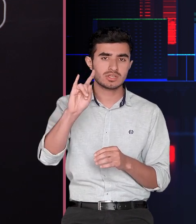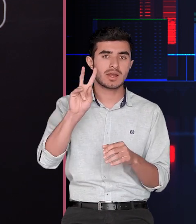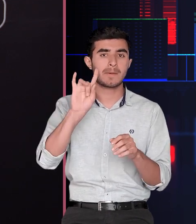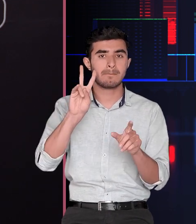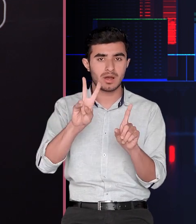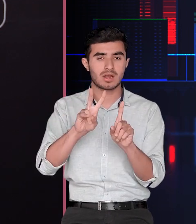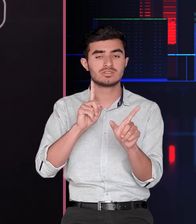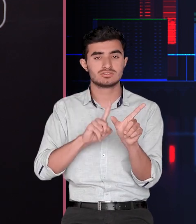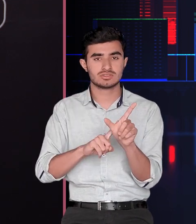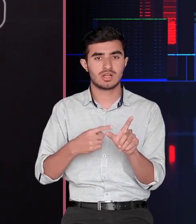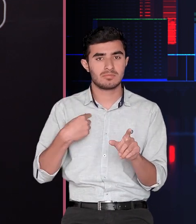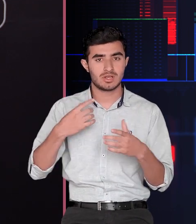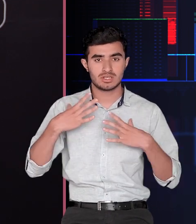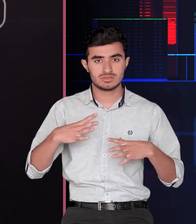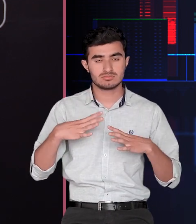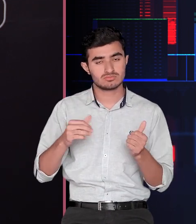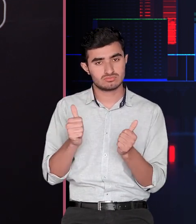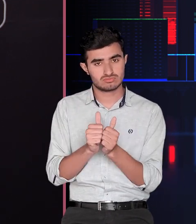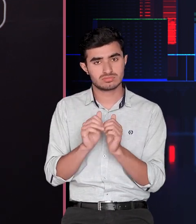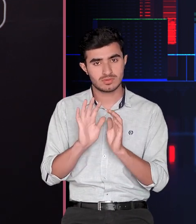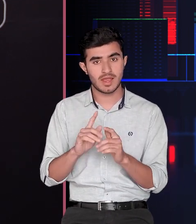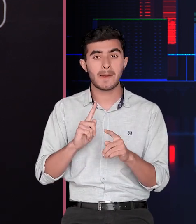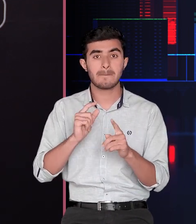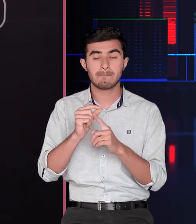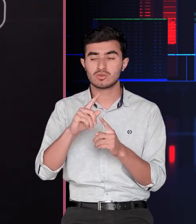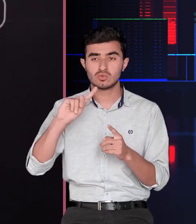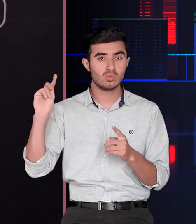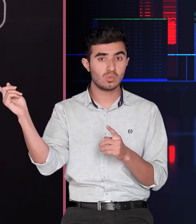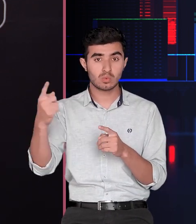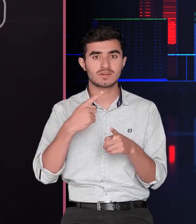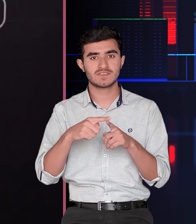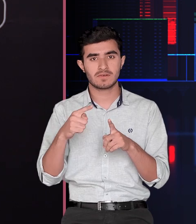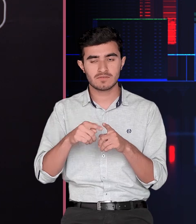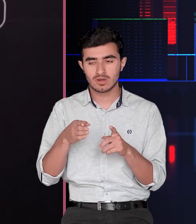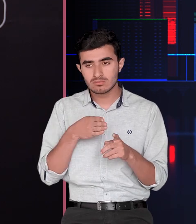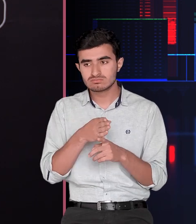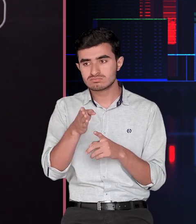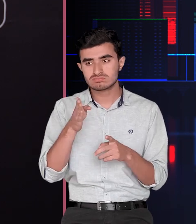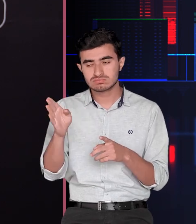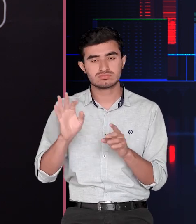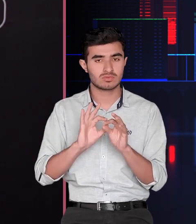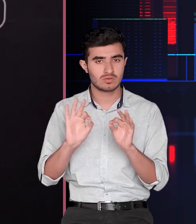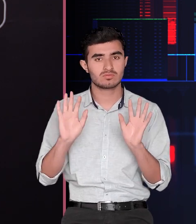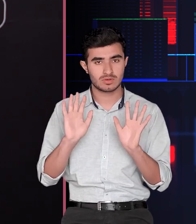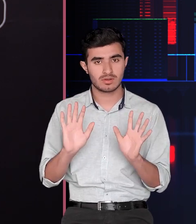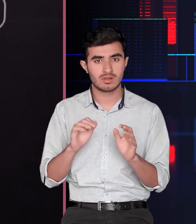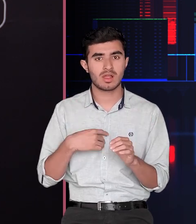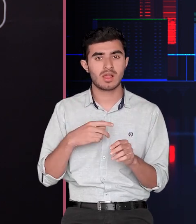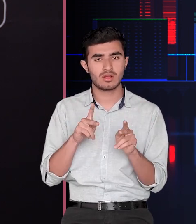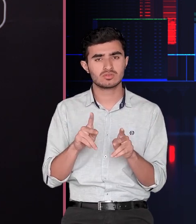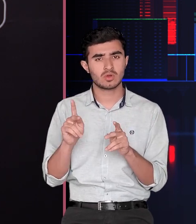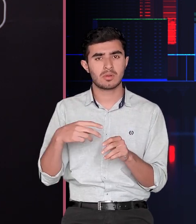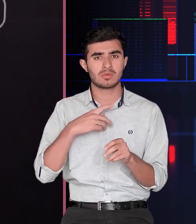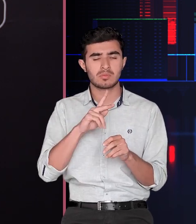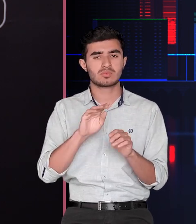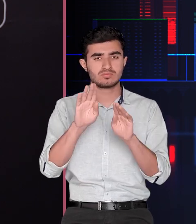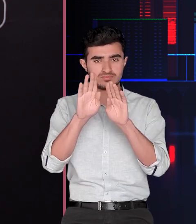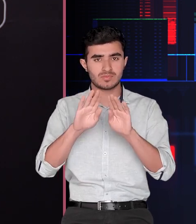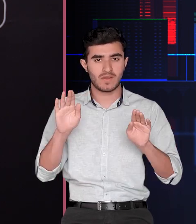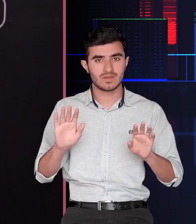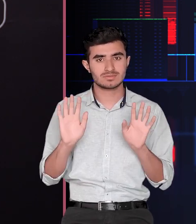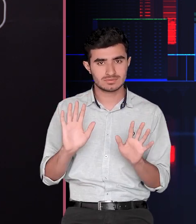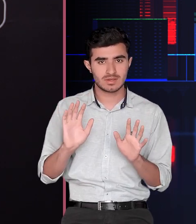बहुत पॉपुलर गेम है, बहुत पॉपुलर गेम है। मैं इसलिए ये कहता हूँ कि चूँकि लास्ट 11-12 साल से मैं इसका हिस्सा हूँ और